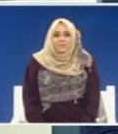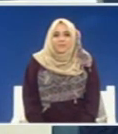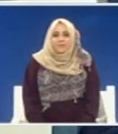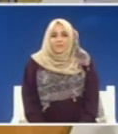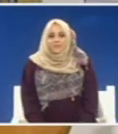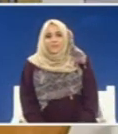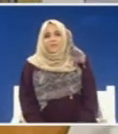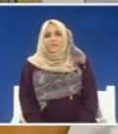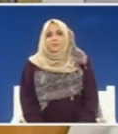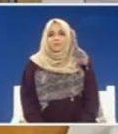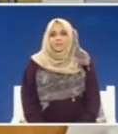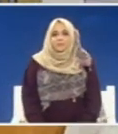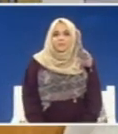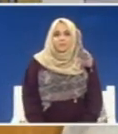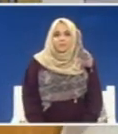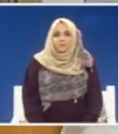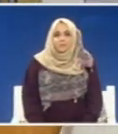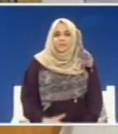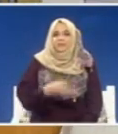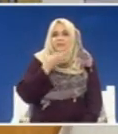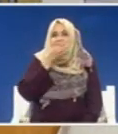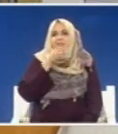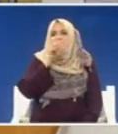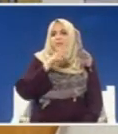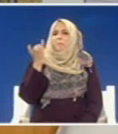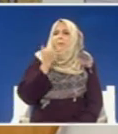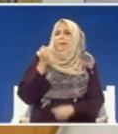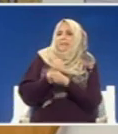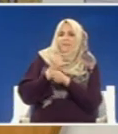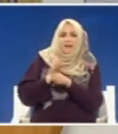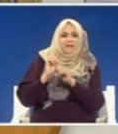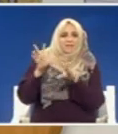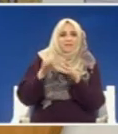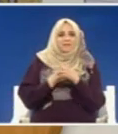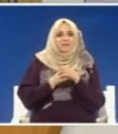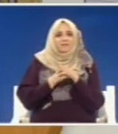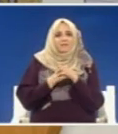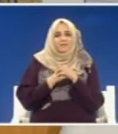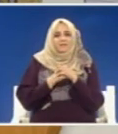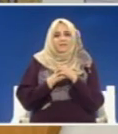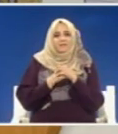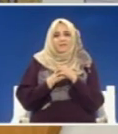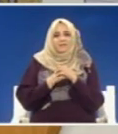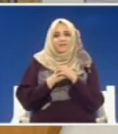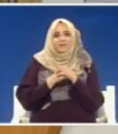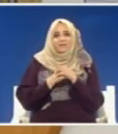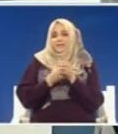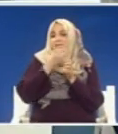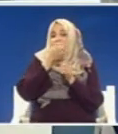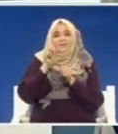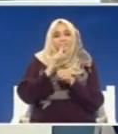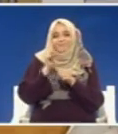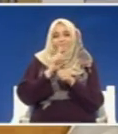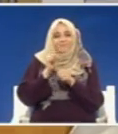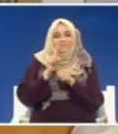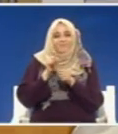هؤلاء اللي عندهم دائما يقول لك ما تخدمش، خلي الناس تخدم إلى غير ذلك، لا ما تبلغيش، لو ما أن لو أن كل